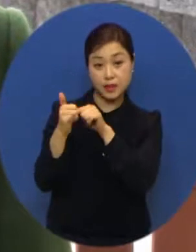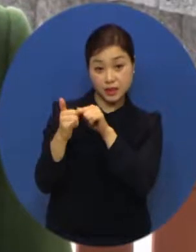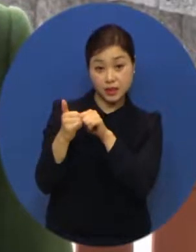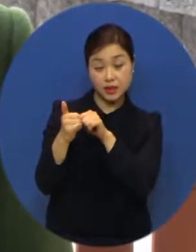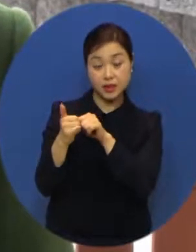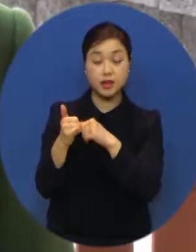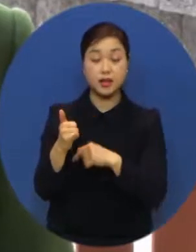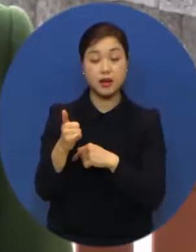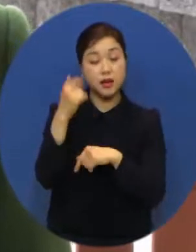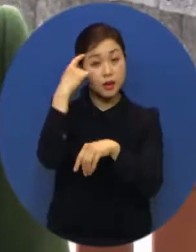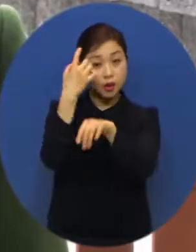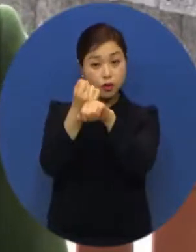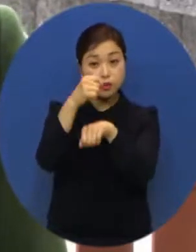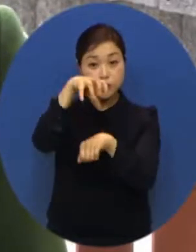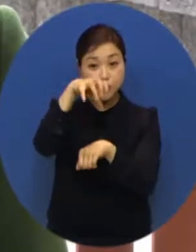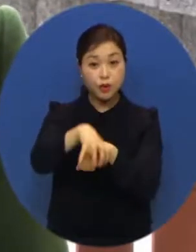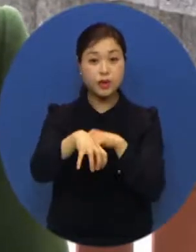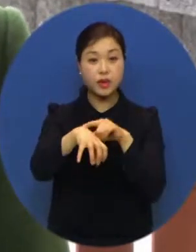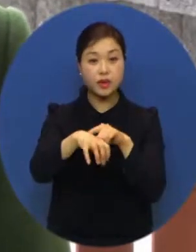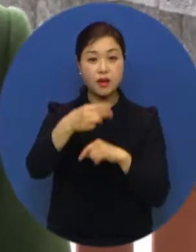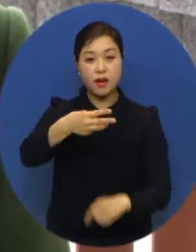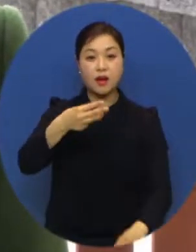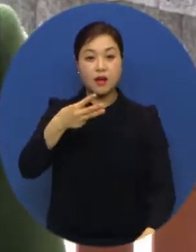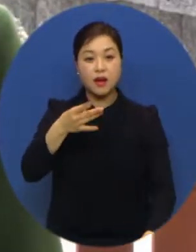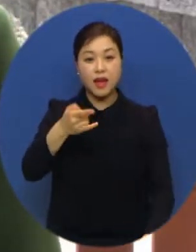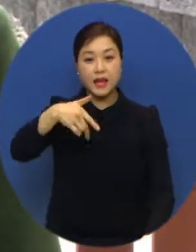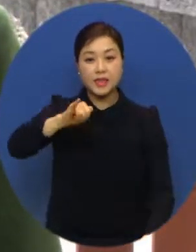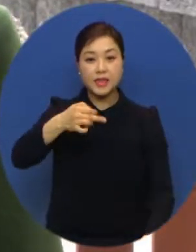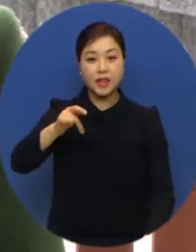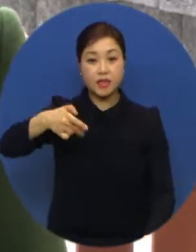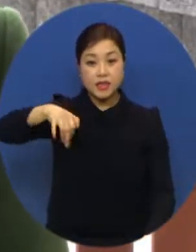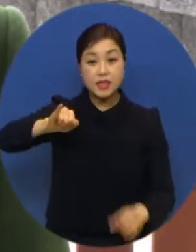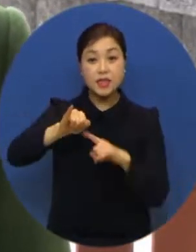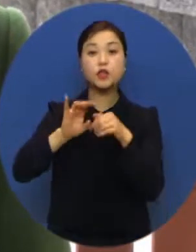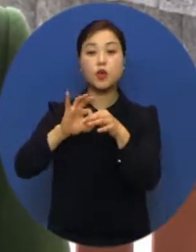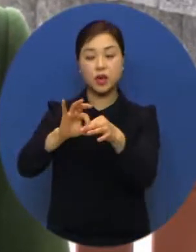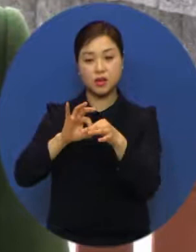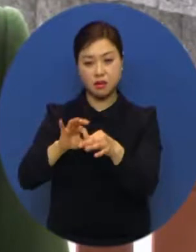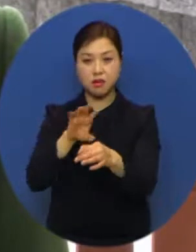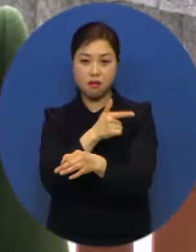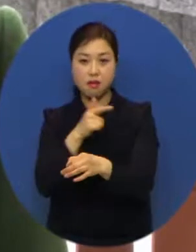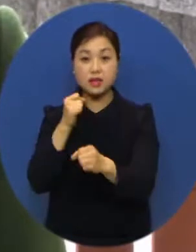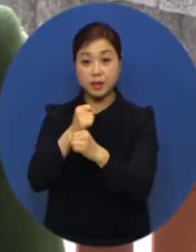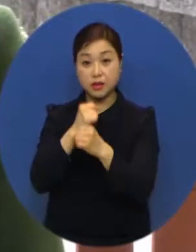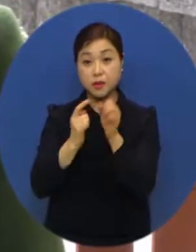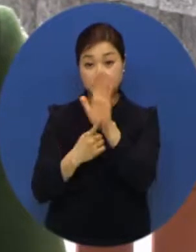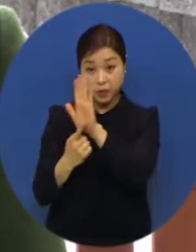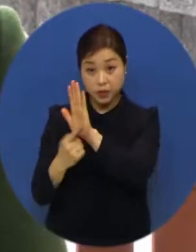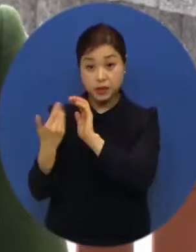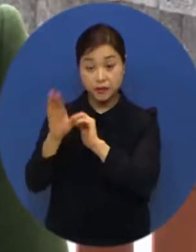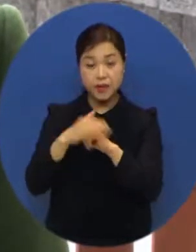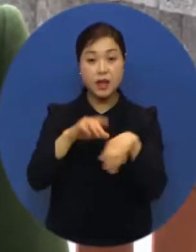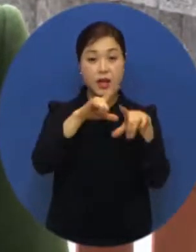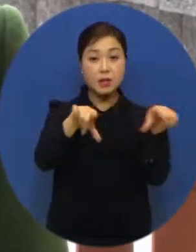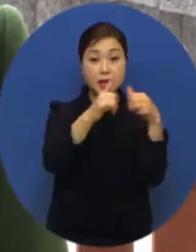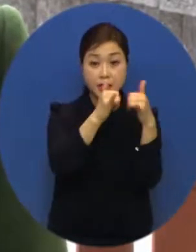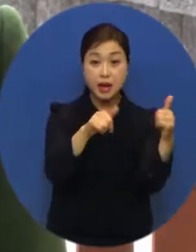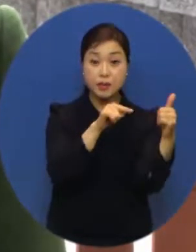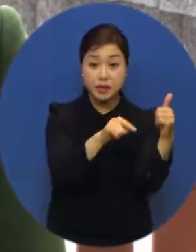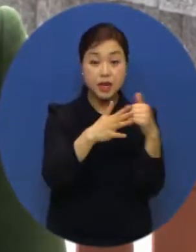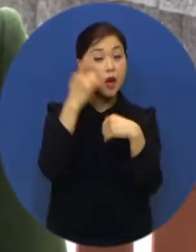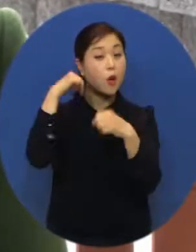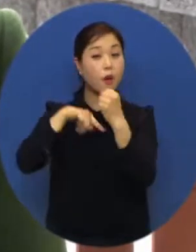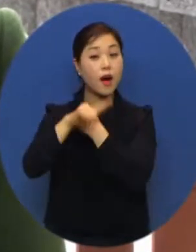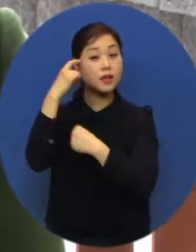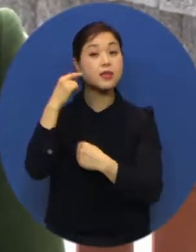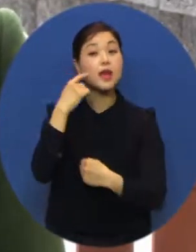연구소에 레지던시를 통해서 작품을 만들어내는 것이었는데 이제는 많은 일반 시민들이 그 과학예술에